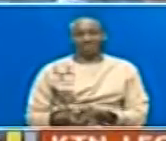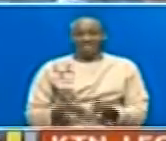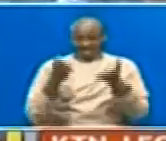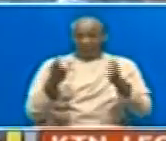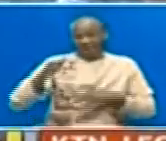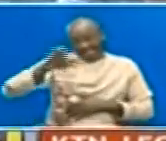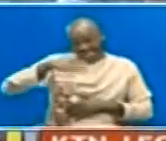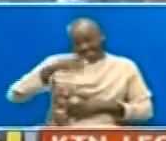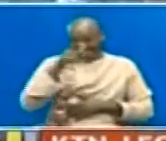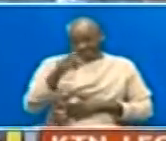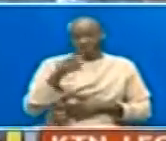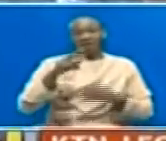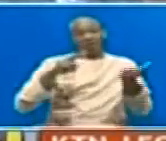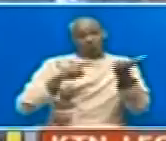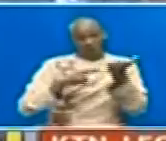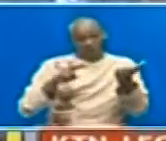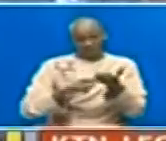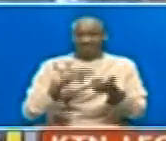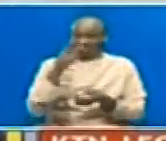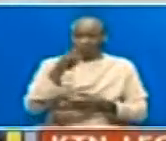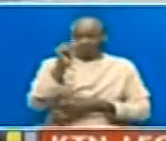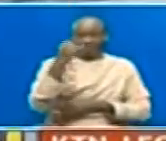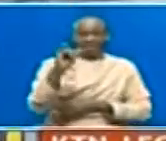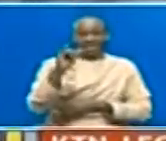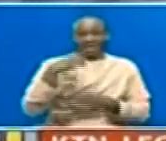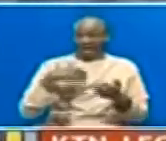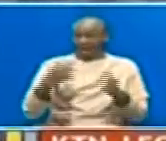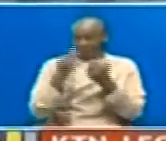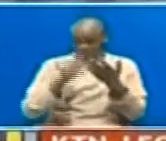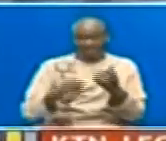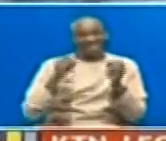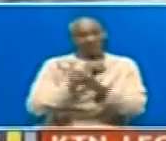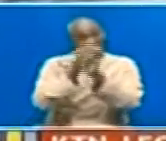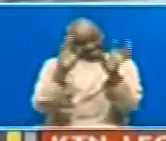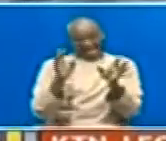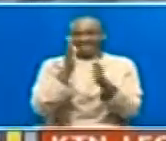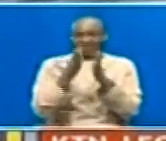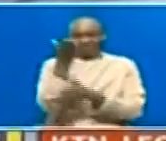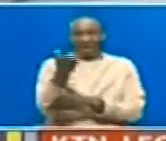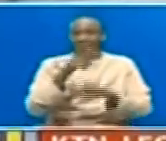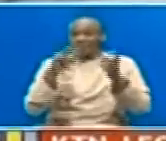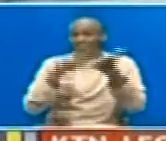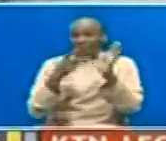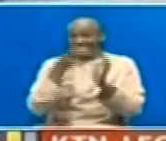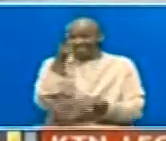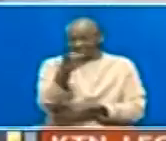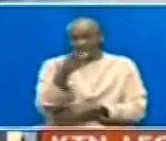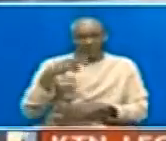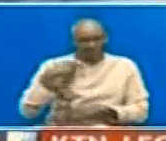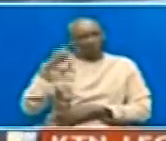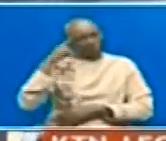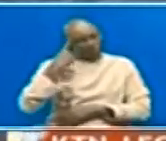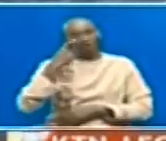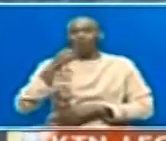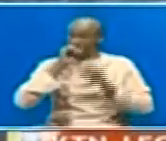Katika maeneo ya Maungu na Voi, taswira ya jinsi reli mpya itakavyokuwa imeanza kudhihirika, lakini mradi huu ambao ulitazamiwa kuwa